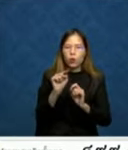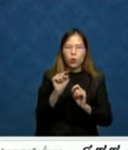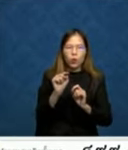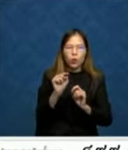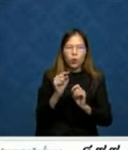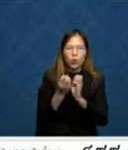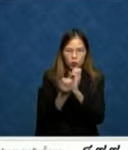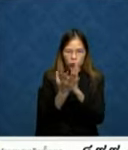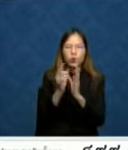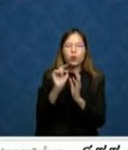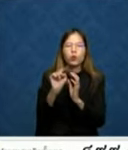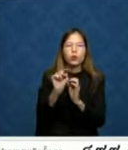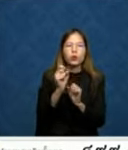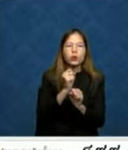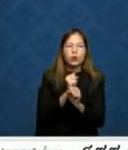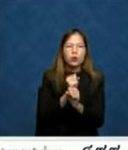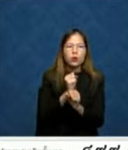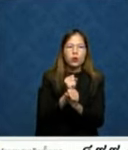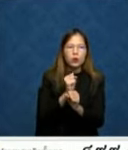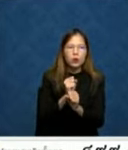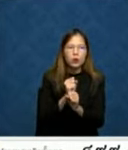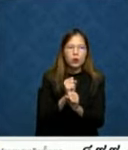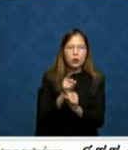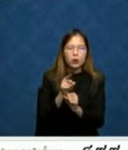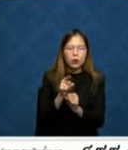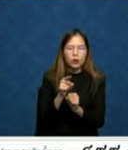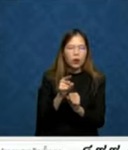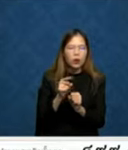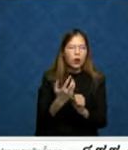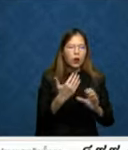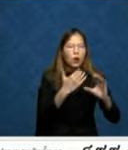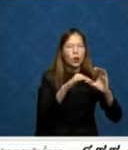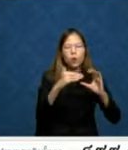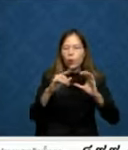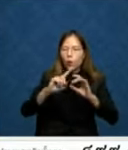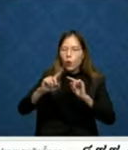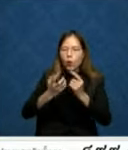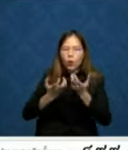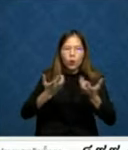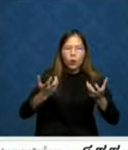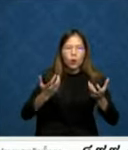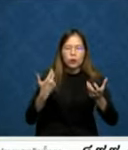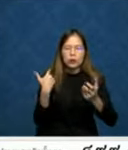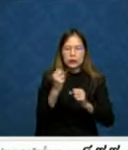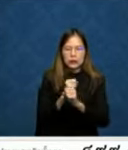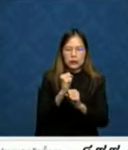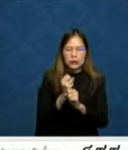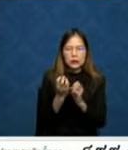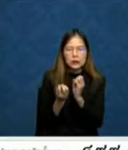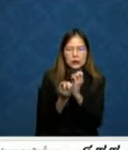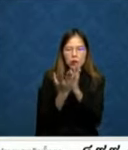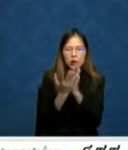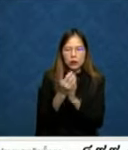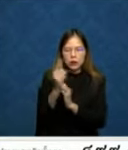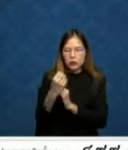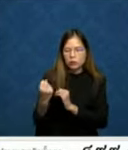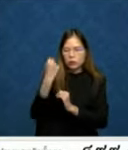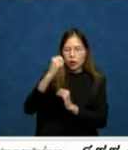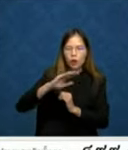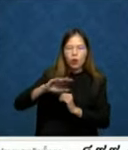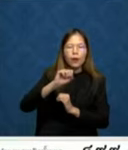ายุที่พรากการแข่งขันออกไปจากตาเลือดค้าปลีกค้าส่งไทยยิ่งกว่าเดิมเสี่ยงมากที่จะเป็นพายุที่พรากอำนาจต่อรอง